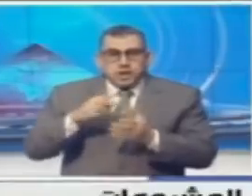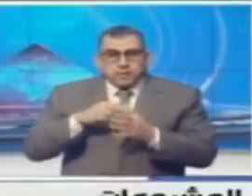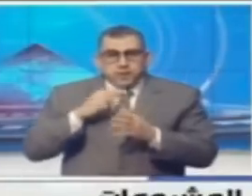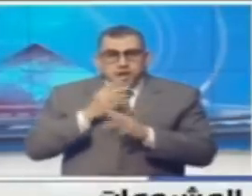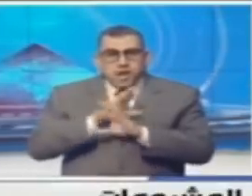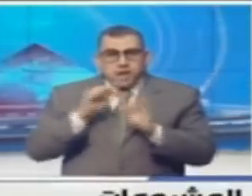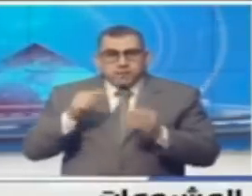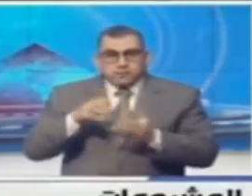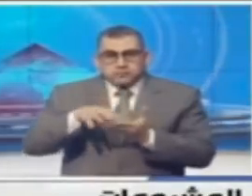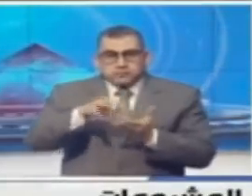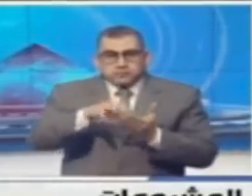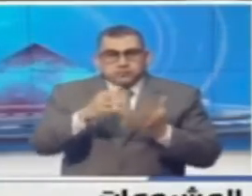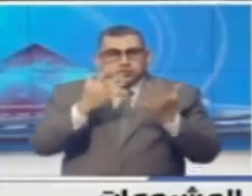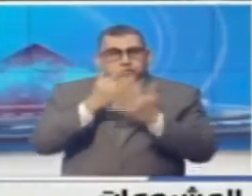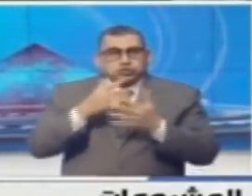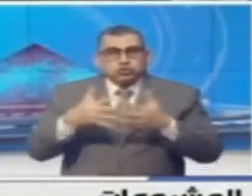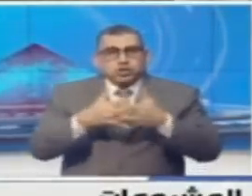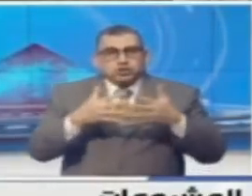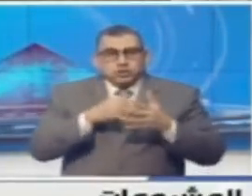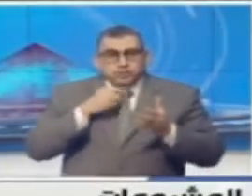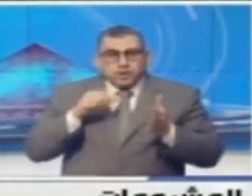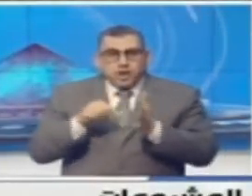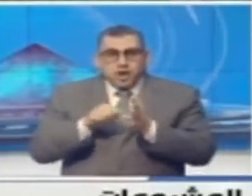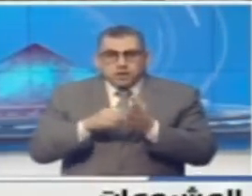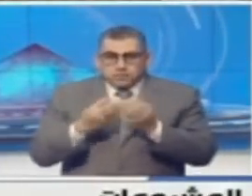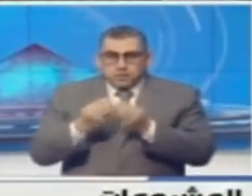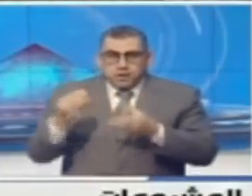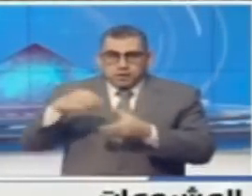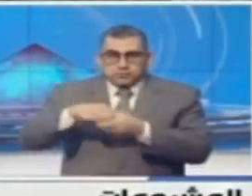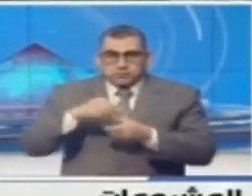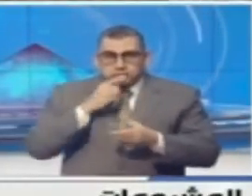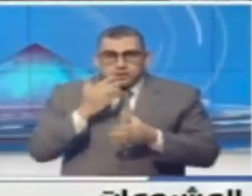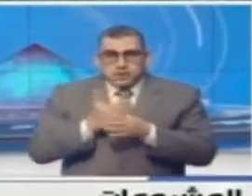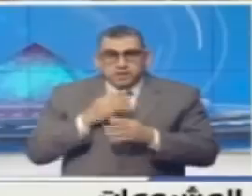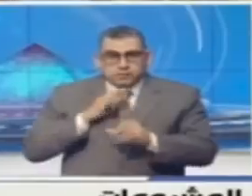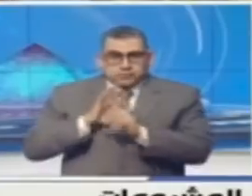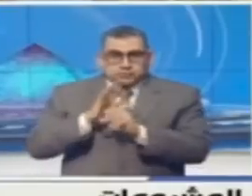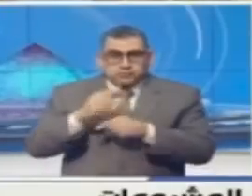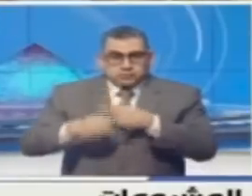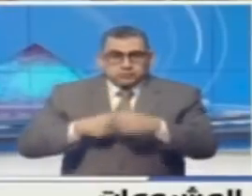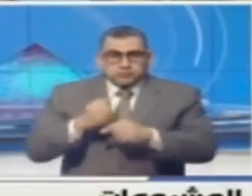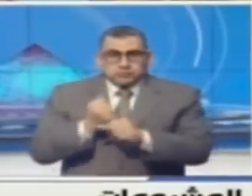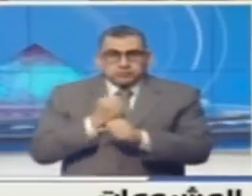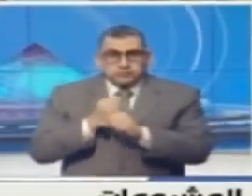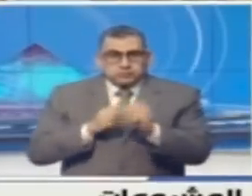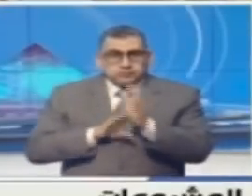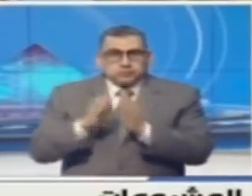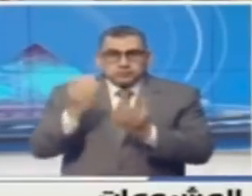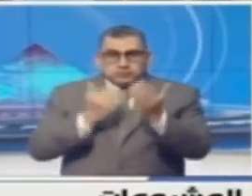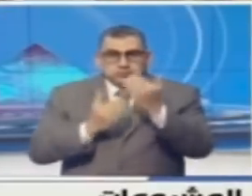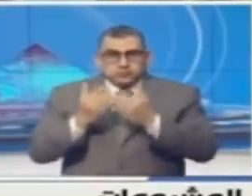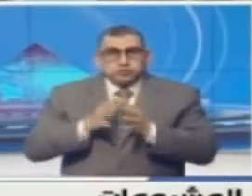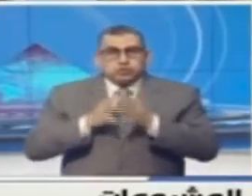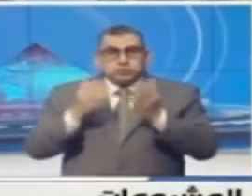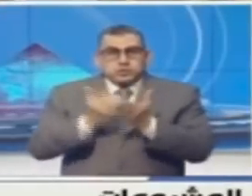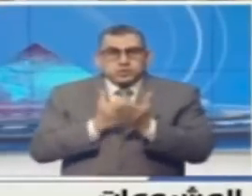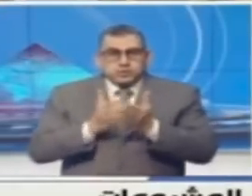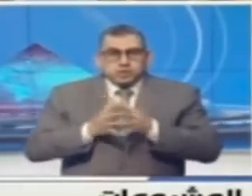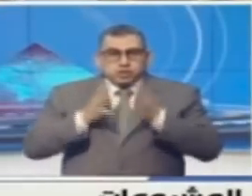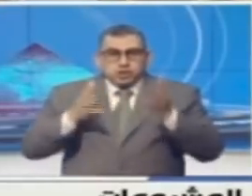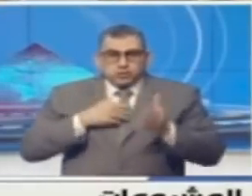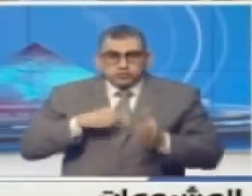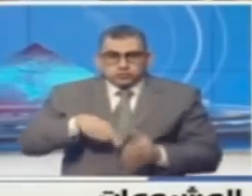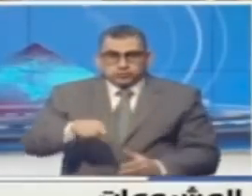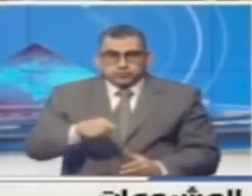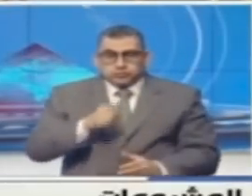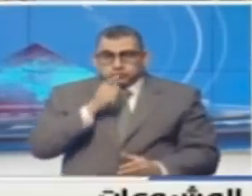الاستثمارية في مختلف القطاعات بالشراكة مع القطاع الخاص من أجل دعم عجلة التنمية وجذب مزيد من الاستثمارات خلال